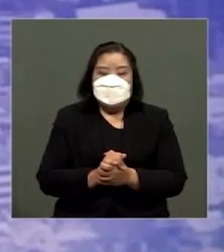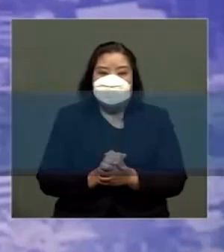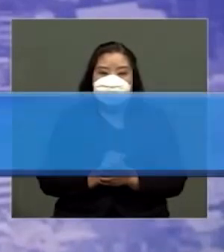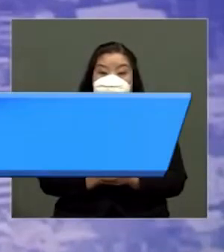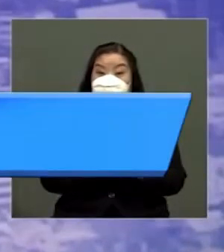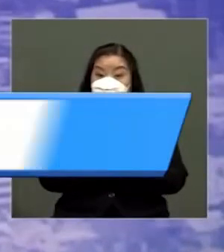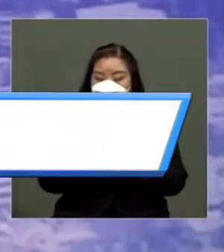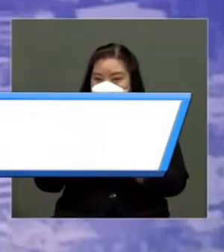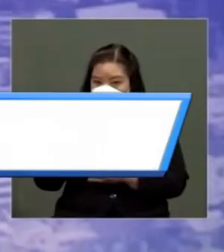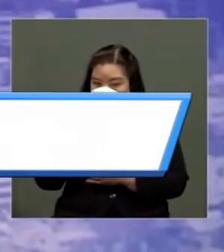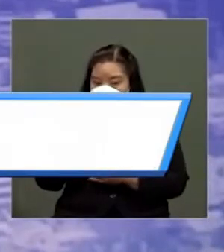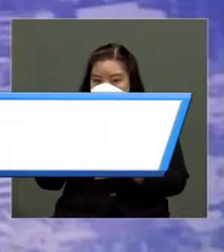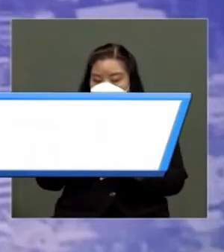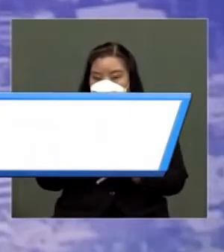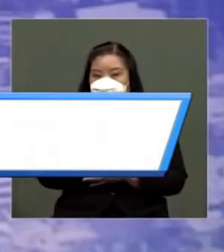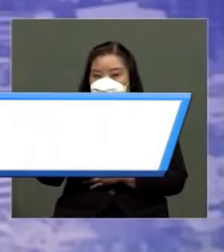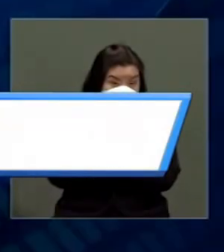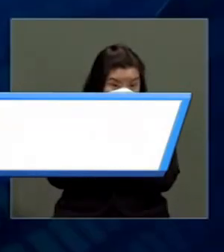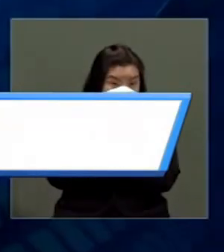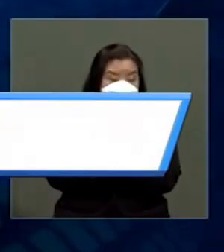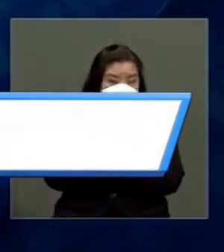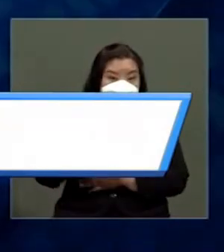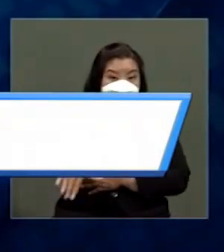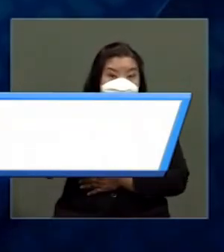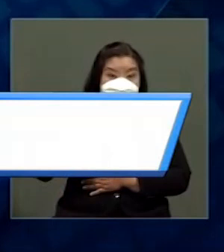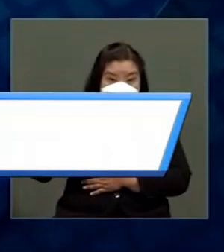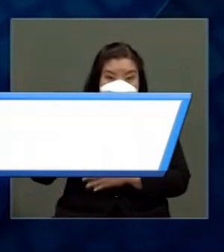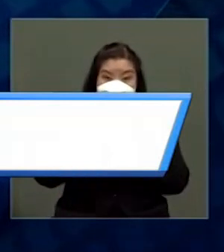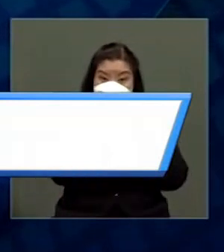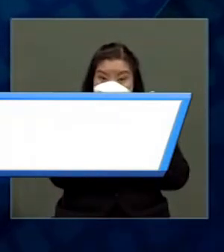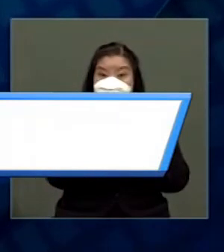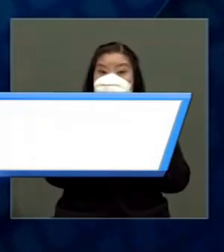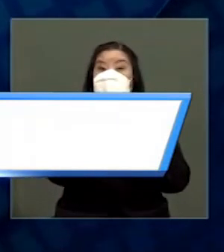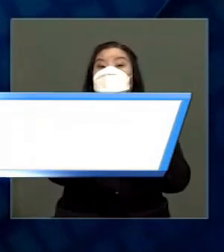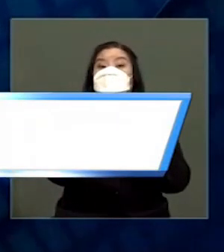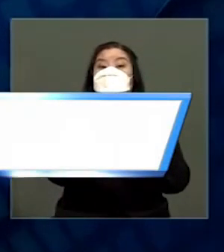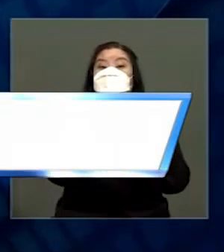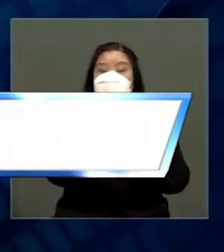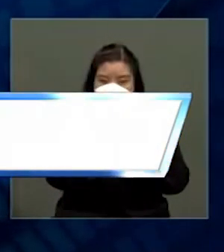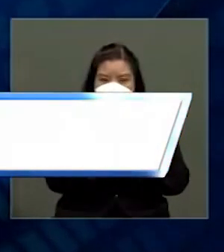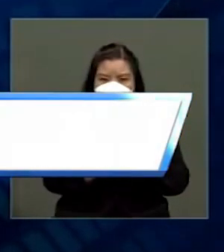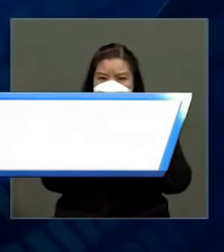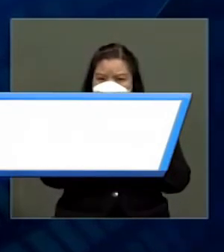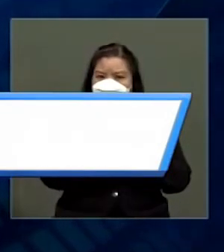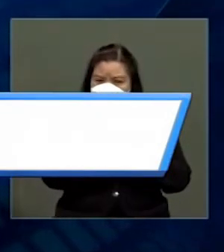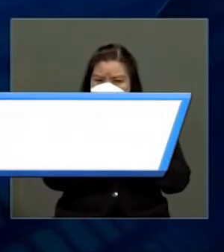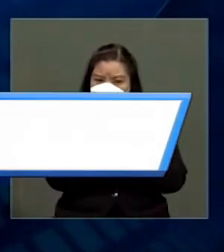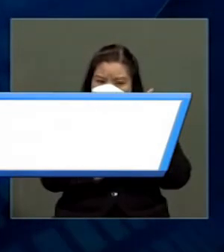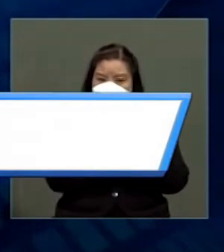ำกัดครับโดยเฉพาะ20จังหวัดสีแดงเข้มนะฮะไม่มีมาตรการสำหรับสีอื่นๆและไม่มีการปรับจังห